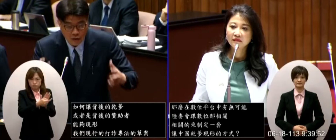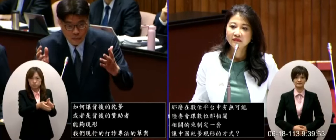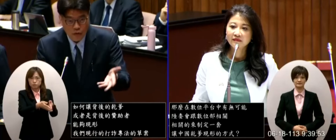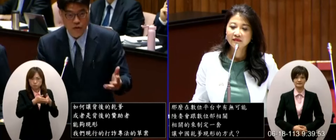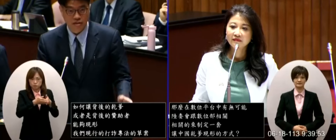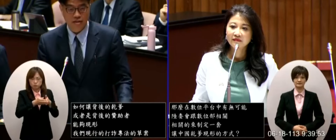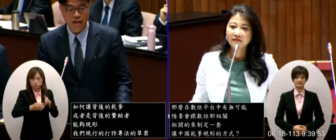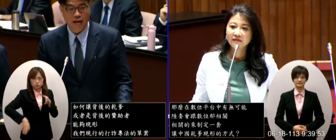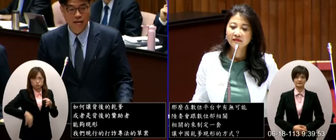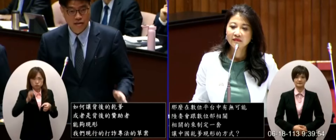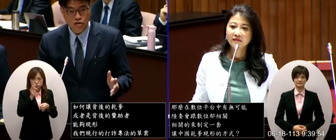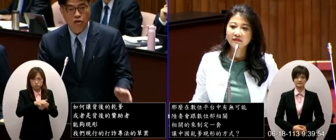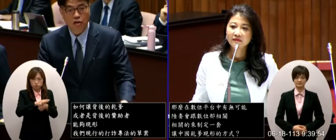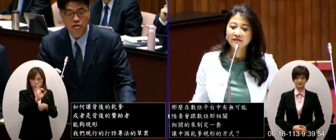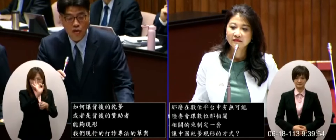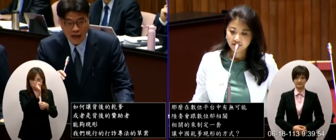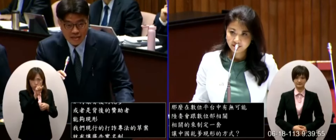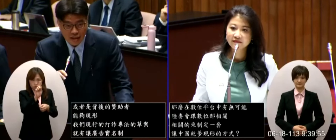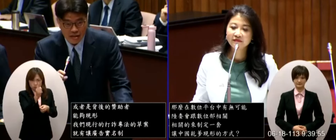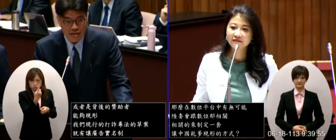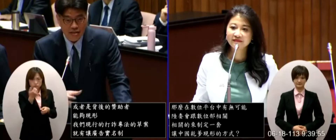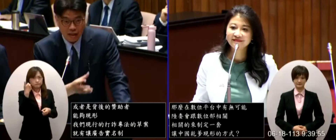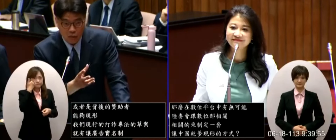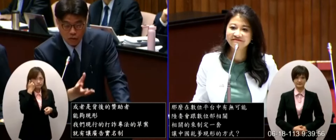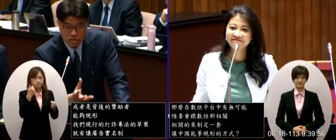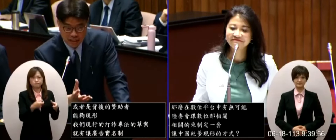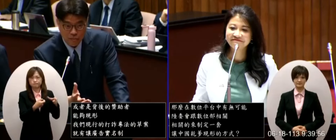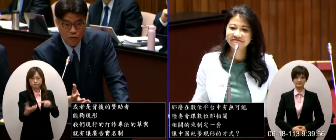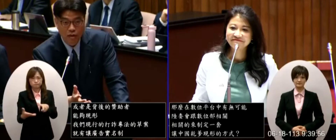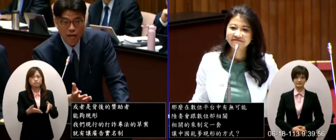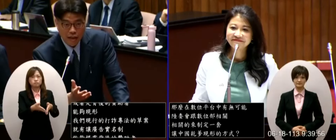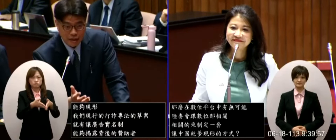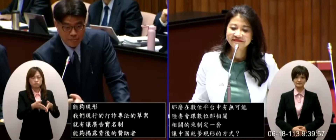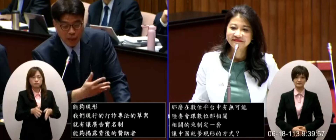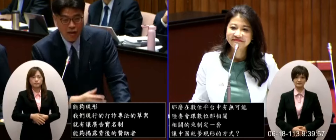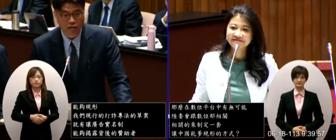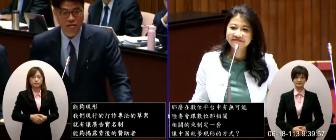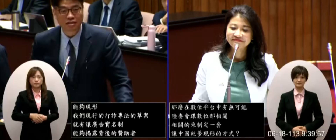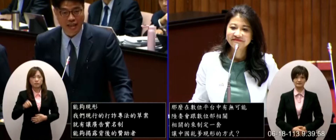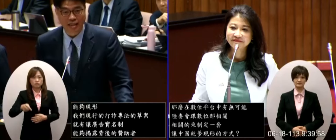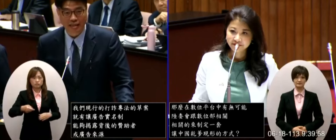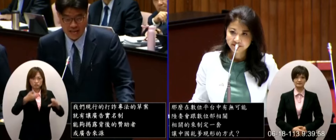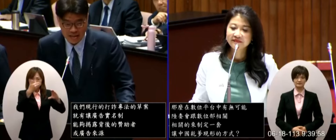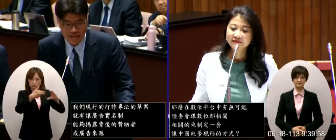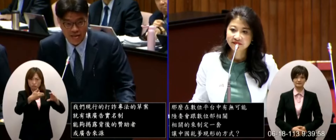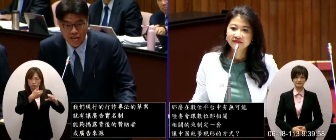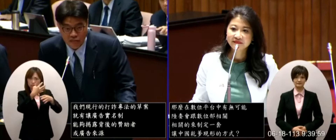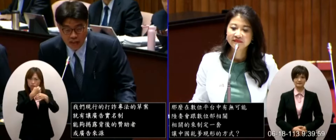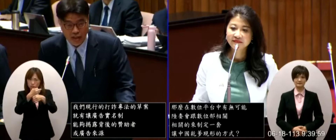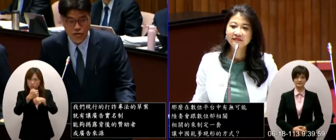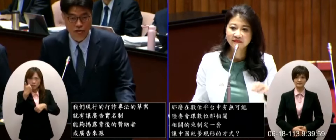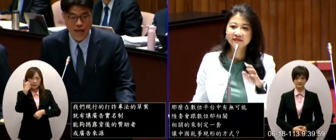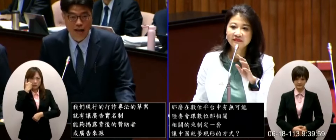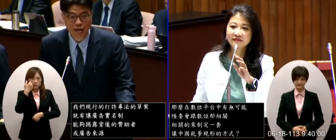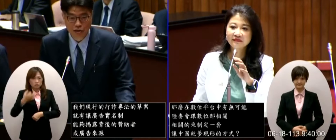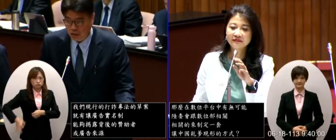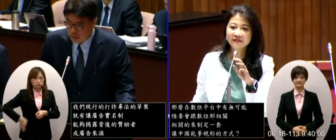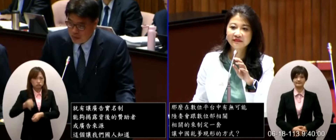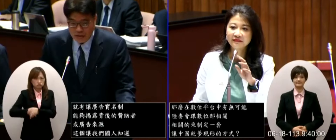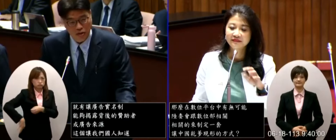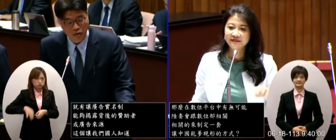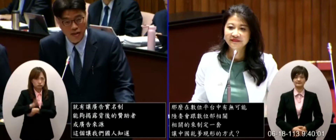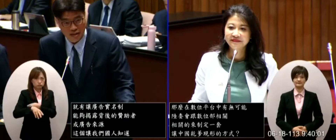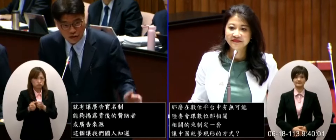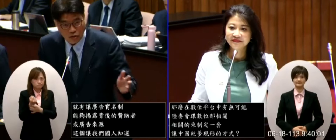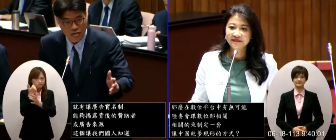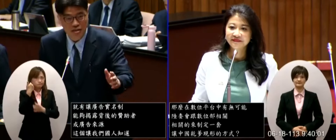个让我们国人知道你所收看到的这些网络节目它背后是谁在支持的，这非常重要，所